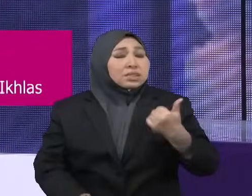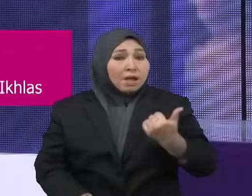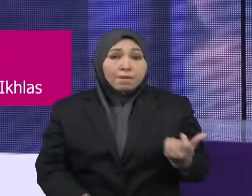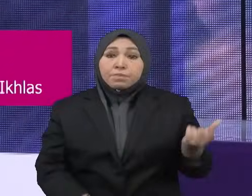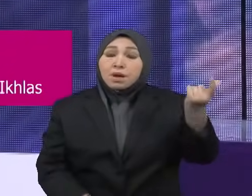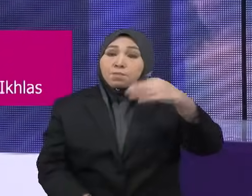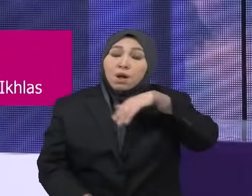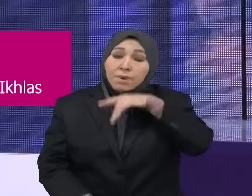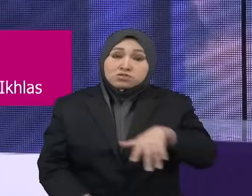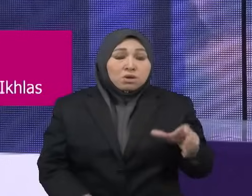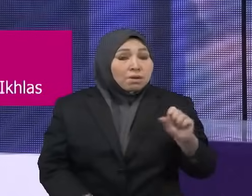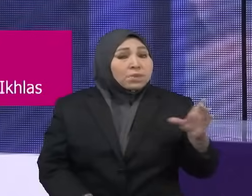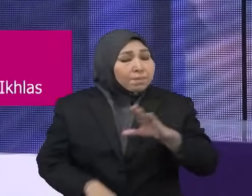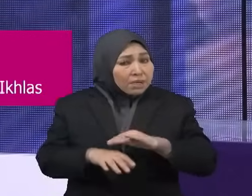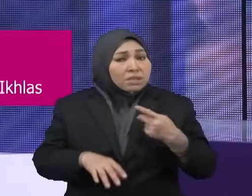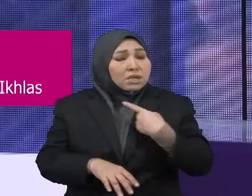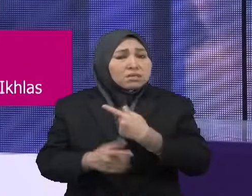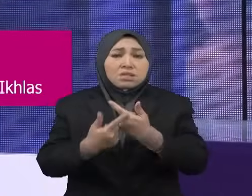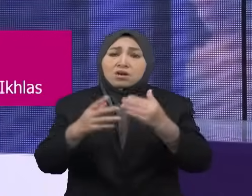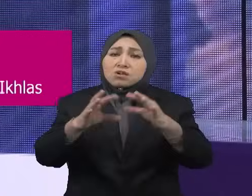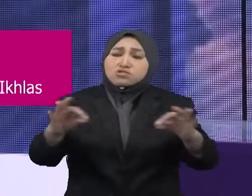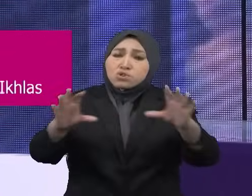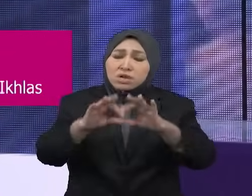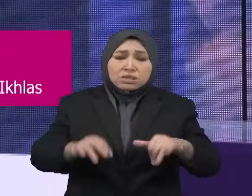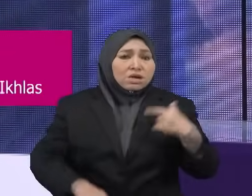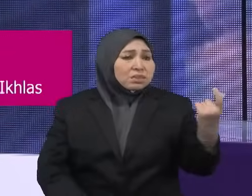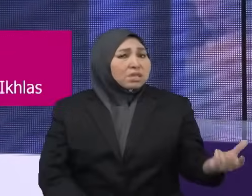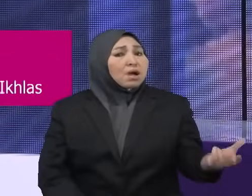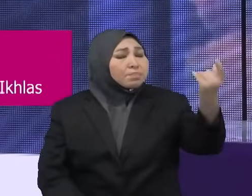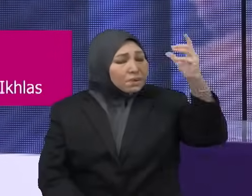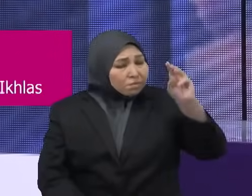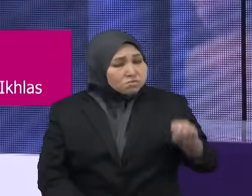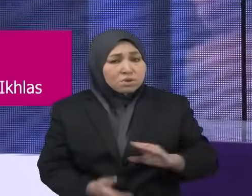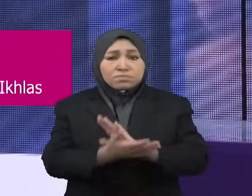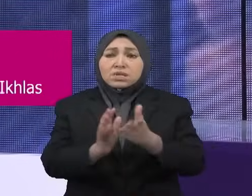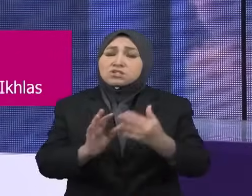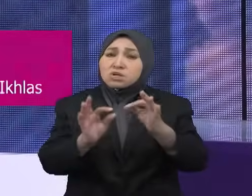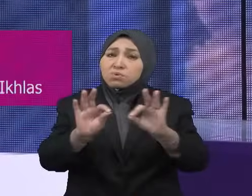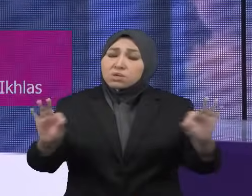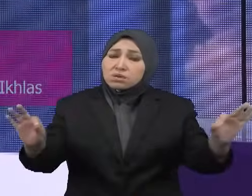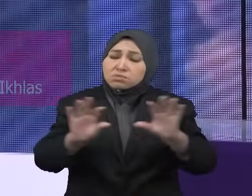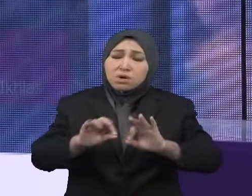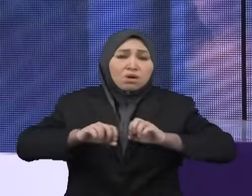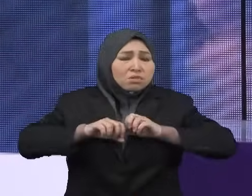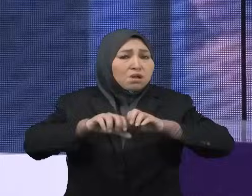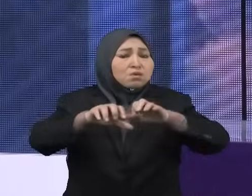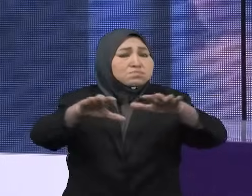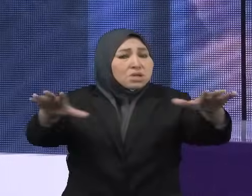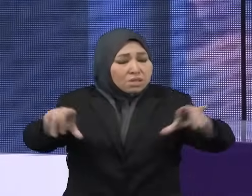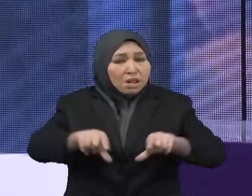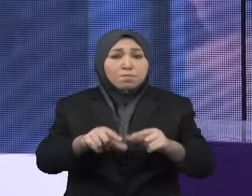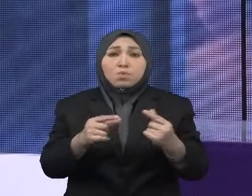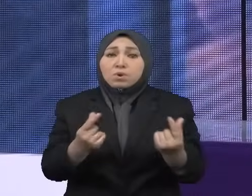alaihi wasallam dan juga kepada kita daripada kisah Nabi Musa sebagai satu kisah yang tersebar di dalam